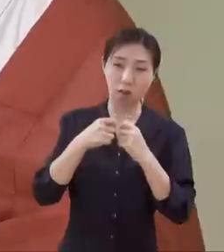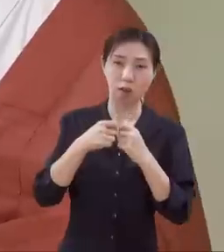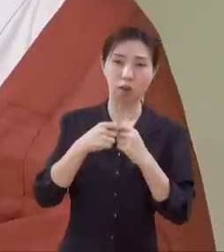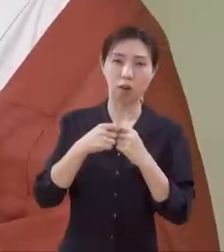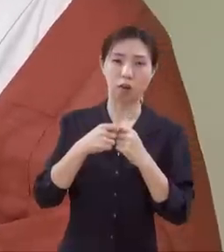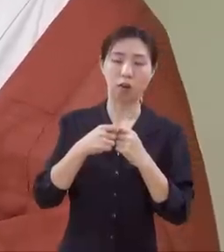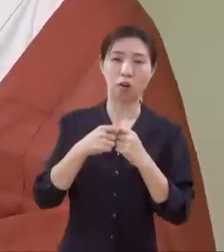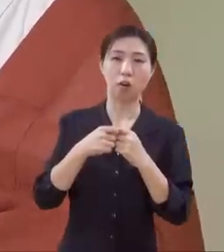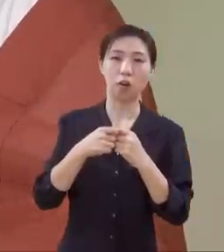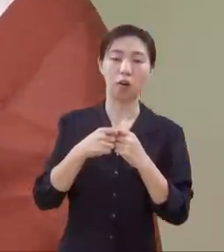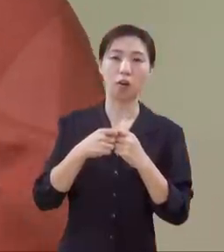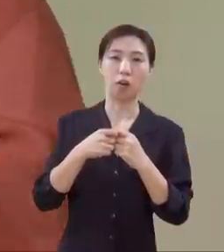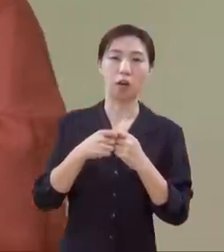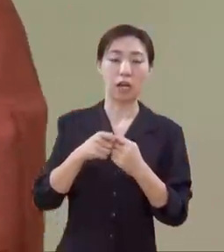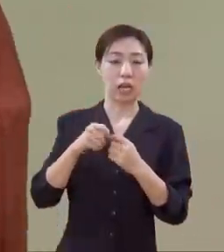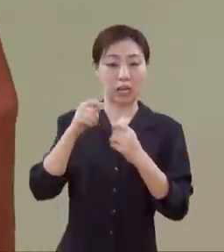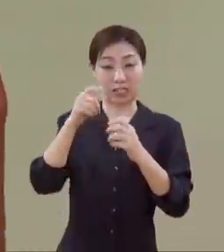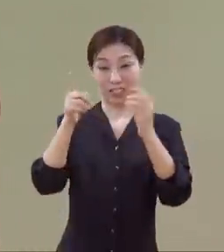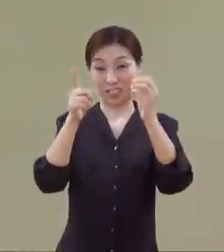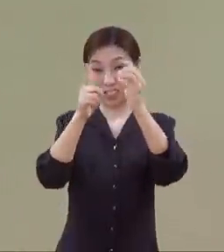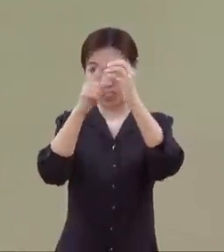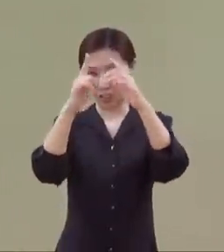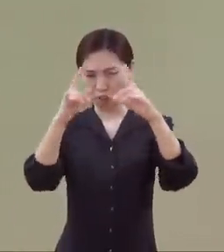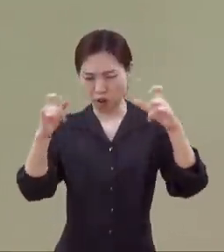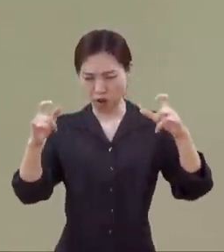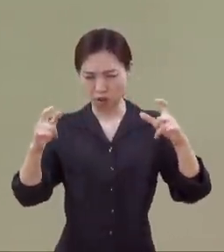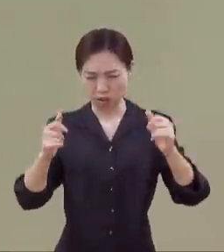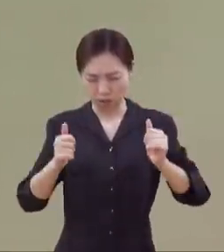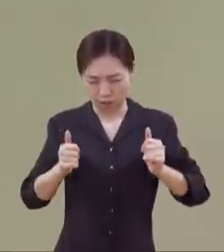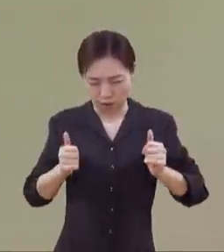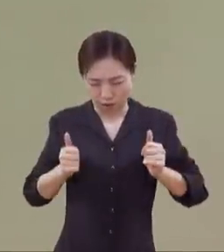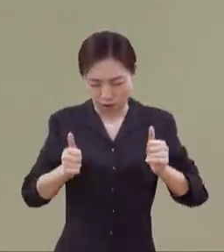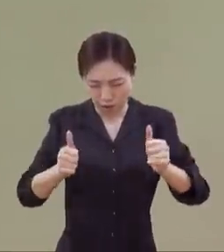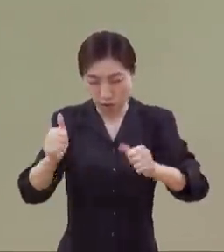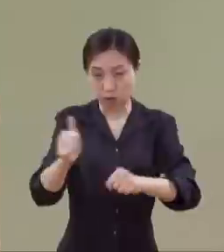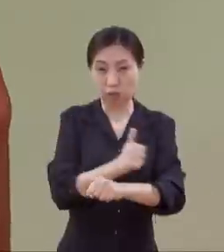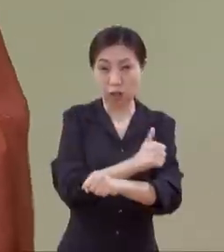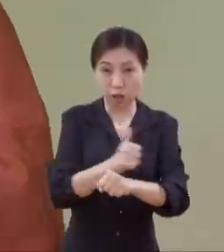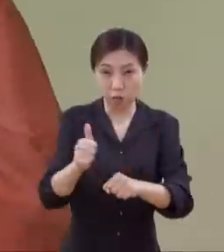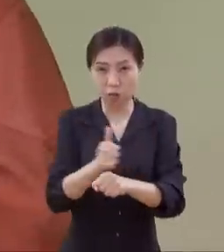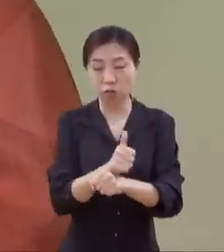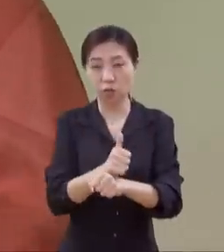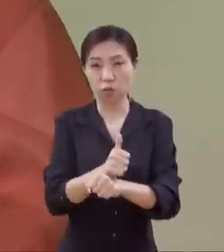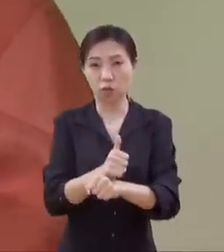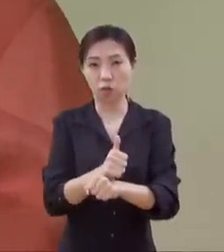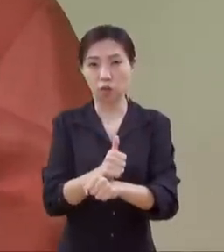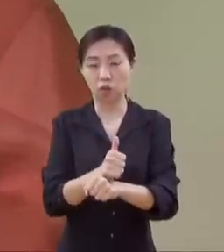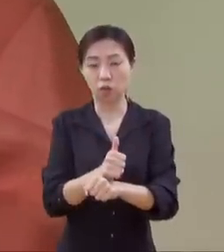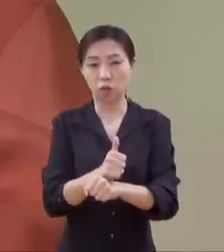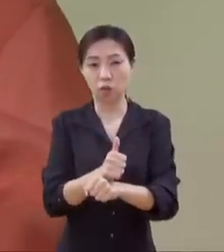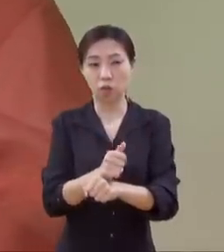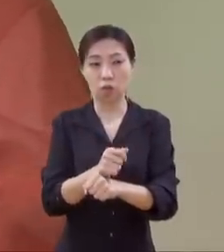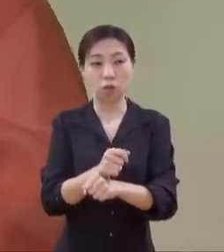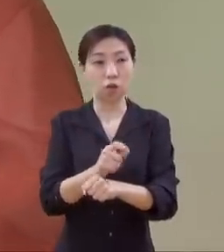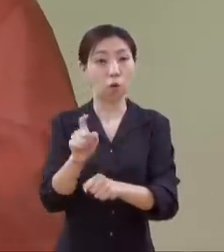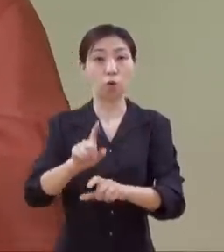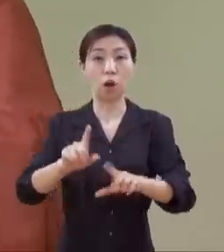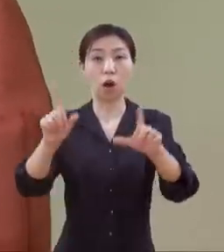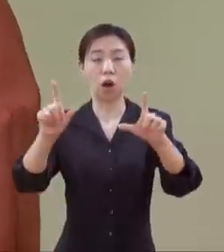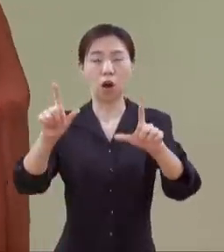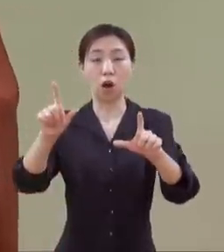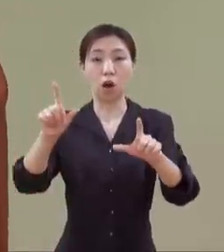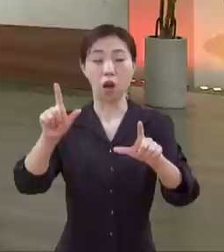다니면서 어느 날 관세음보살님을 간절하게 부르면서 막 눈물을 펑펑